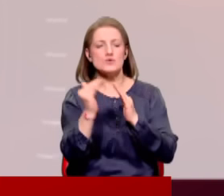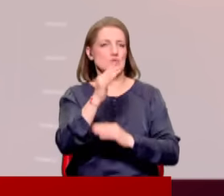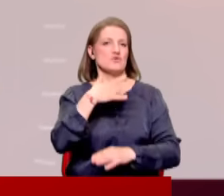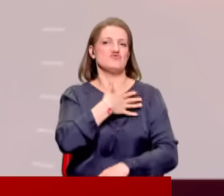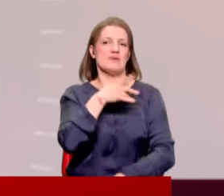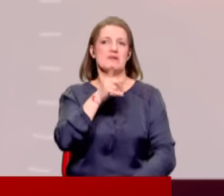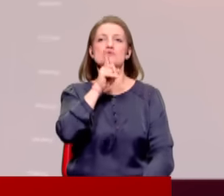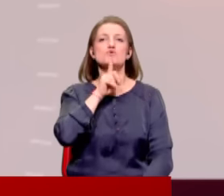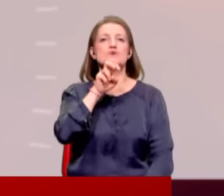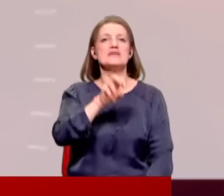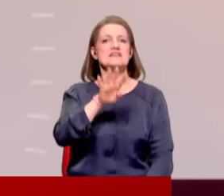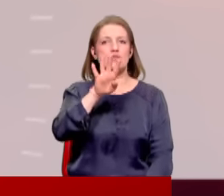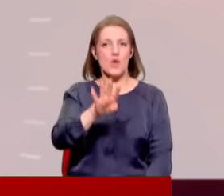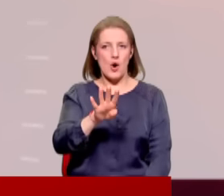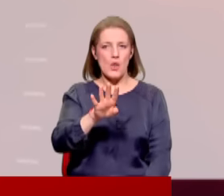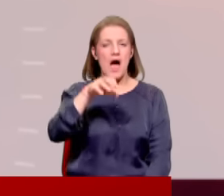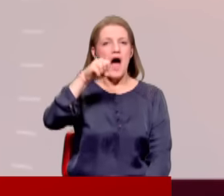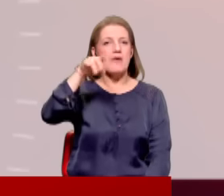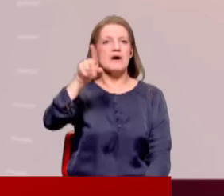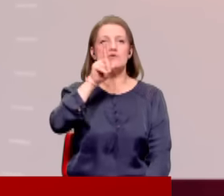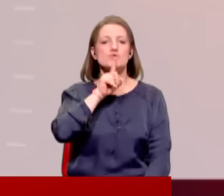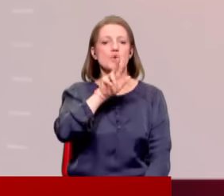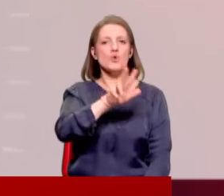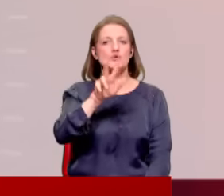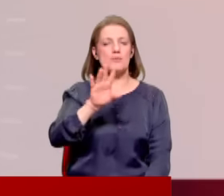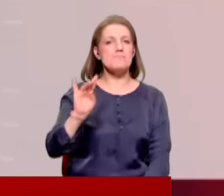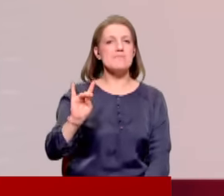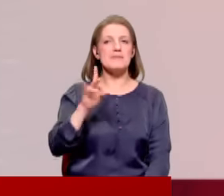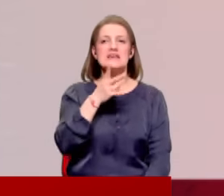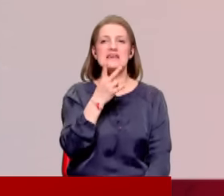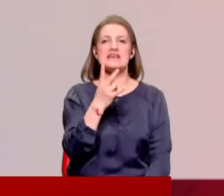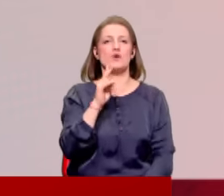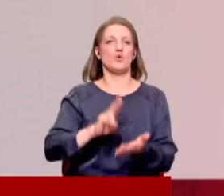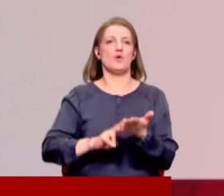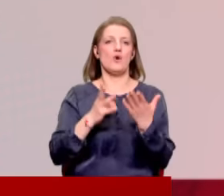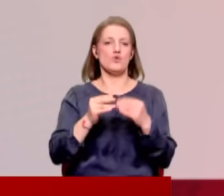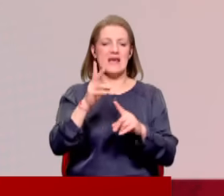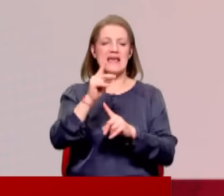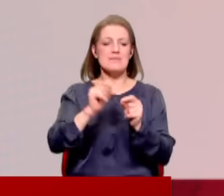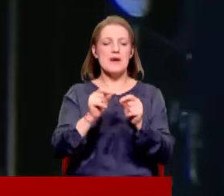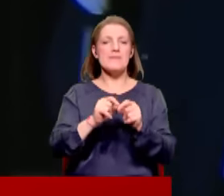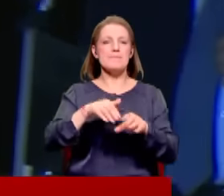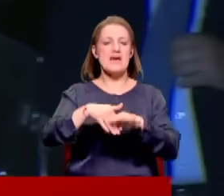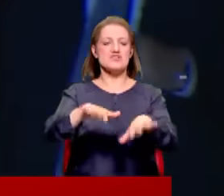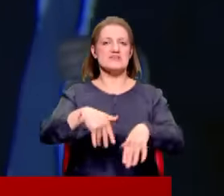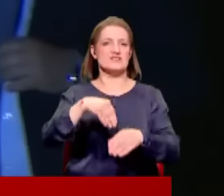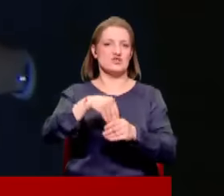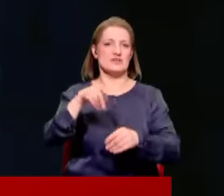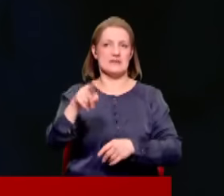CHP'nin 184, AK Parti'nin 130, MHP'nin ise 2 üyesi olacak İBB meclisinde. Size bir şey söyleyeyim